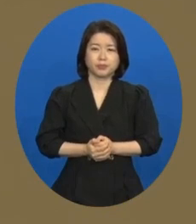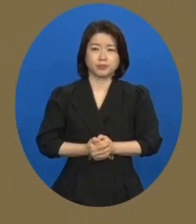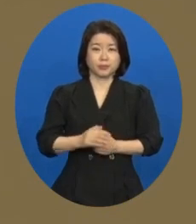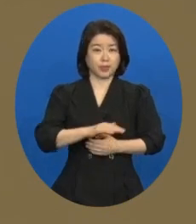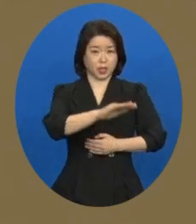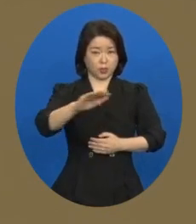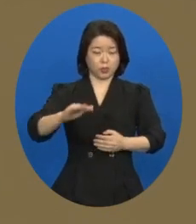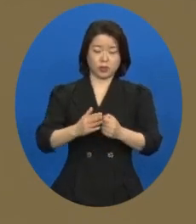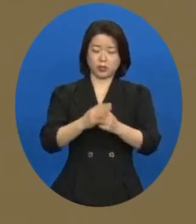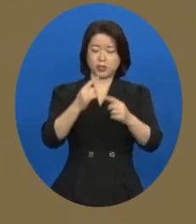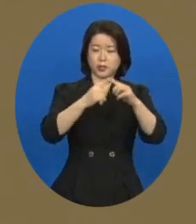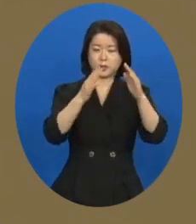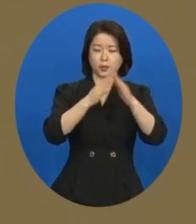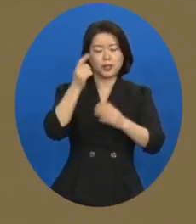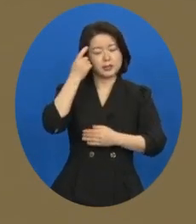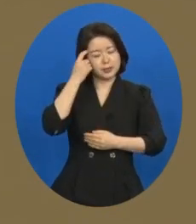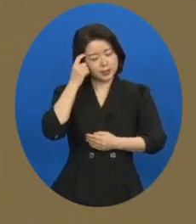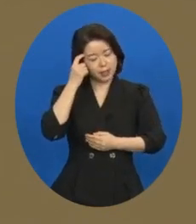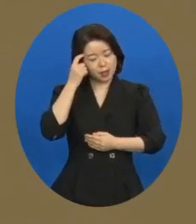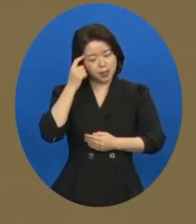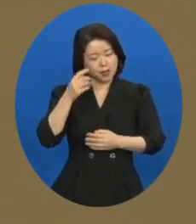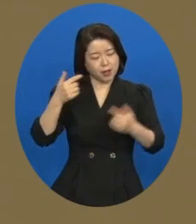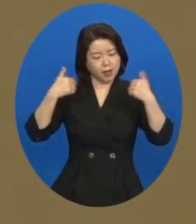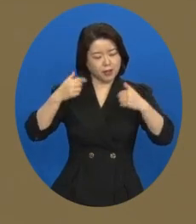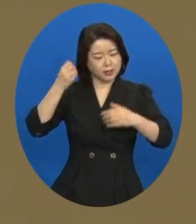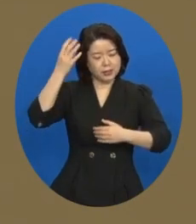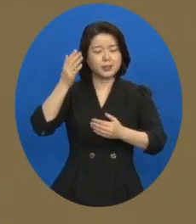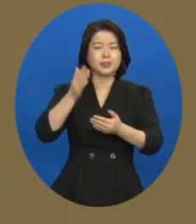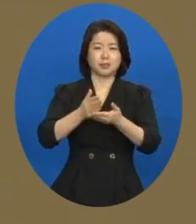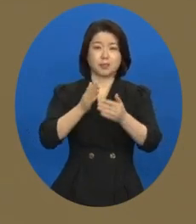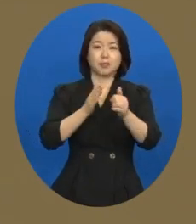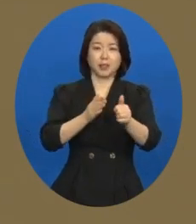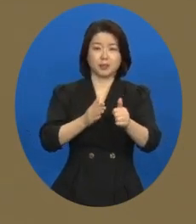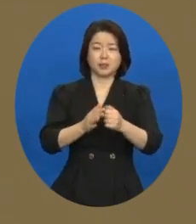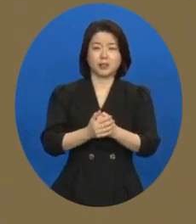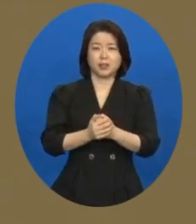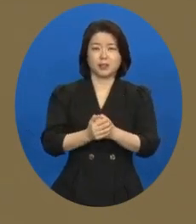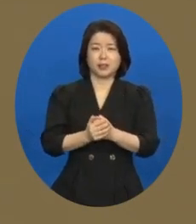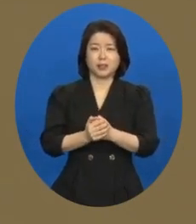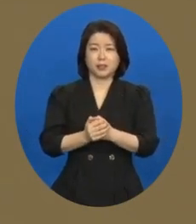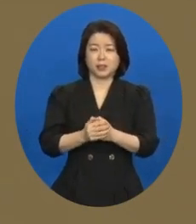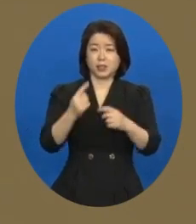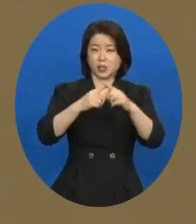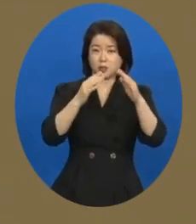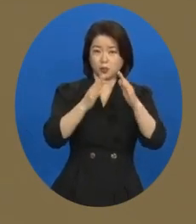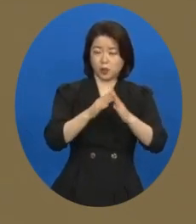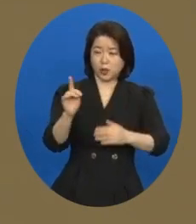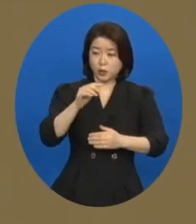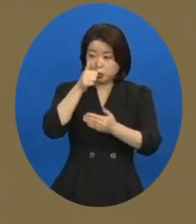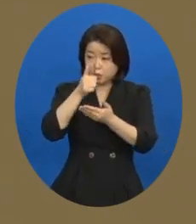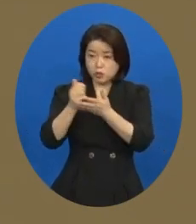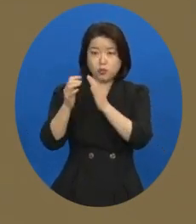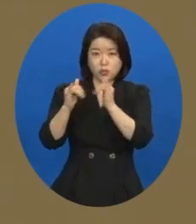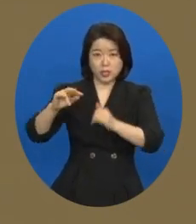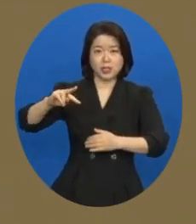우리가 교회를 생각할 때마다 항상 잊으면 안 됩니다. 교회는 어떤 죄인도